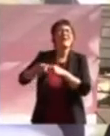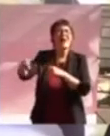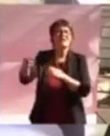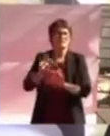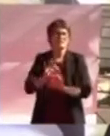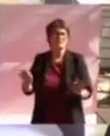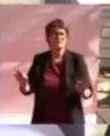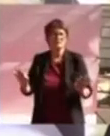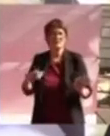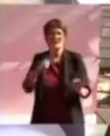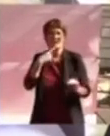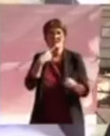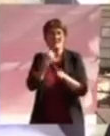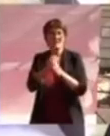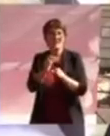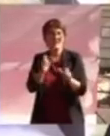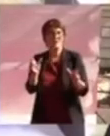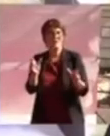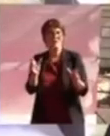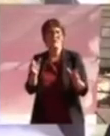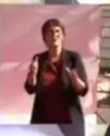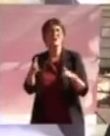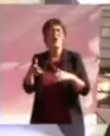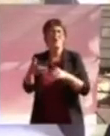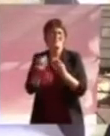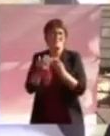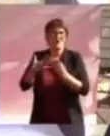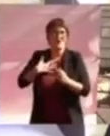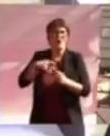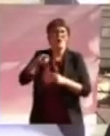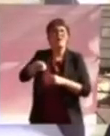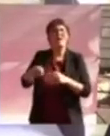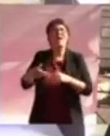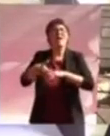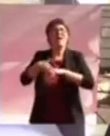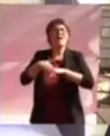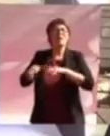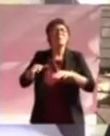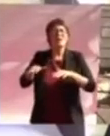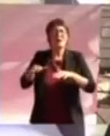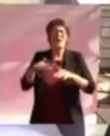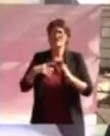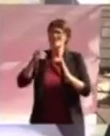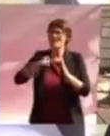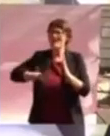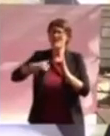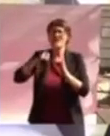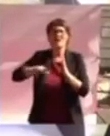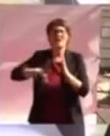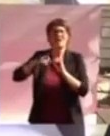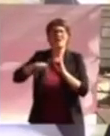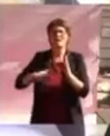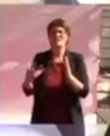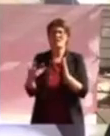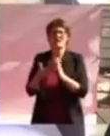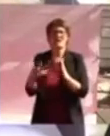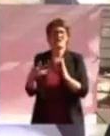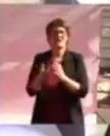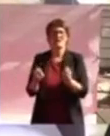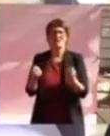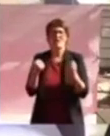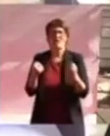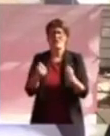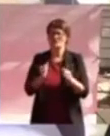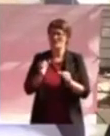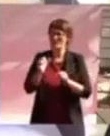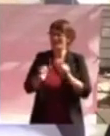ministro hanno affrontato mesi difficili di disagio di preoccupazione e forte impatto emotivo hanno affrontato mesi di continui